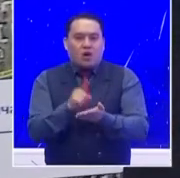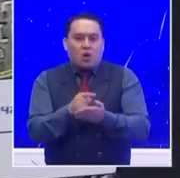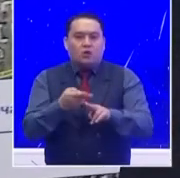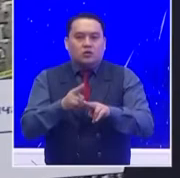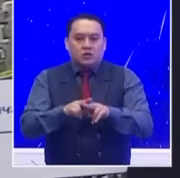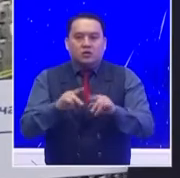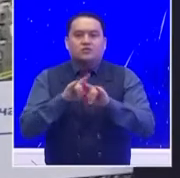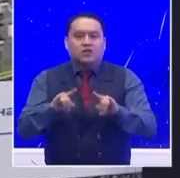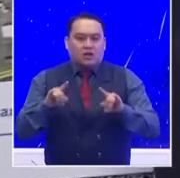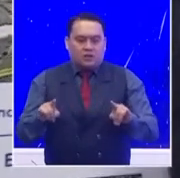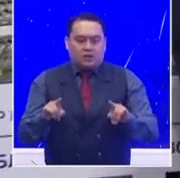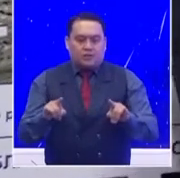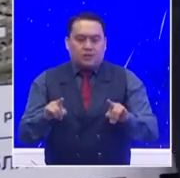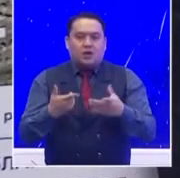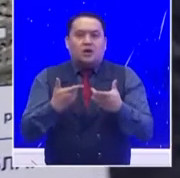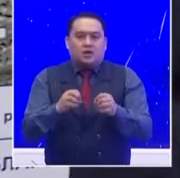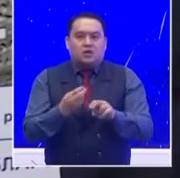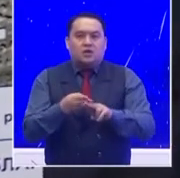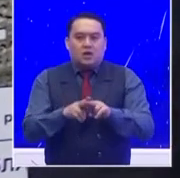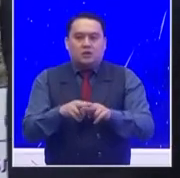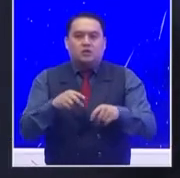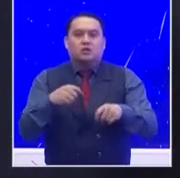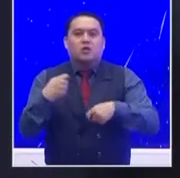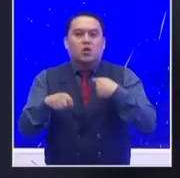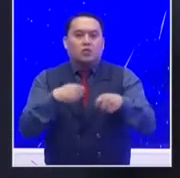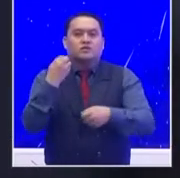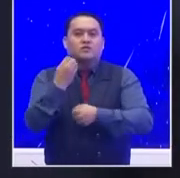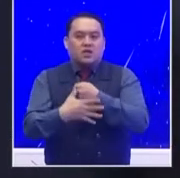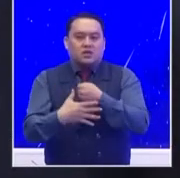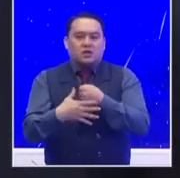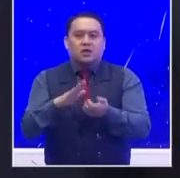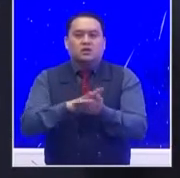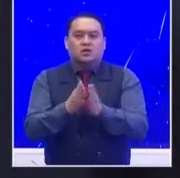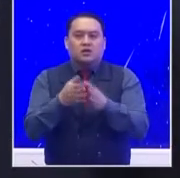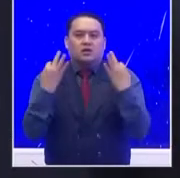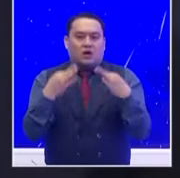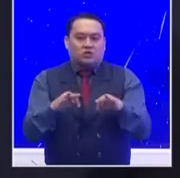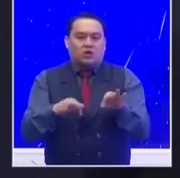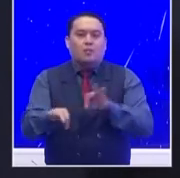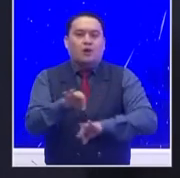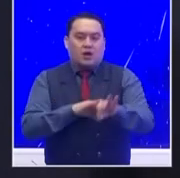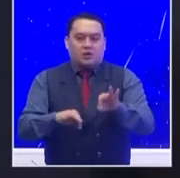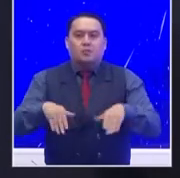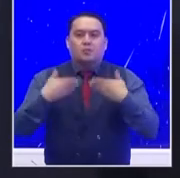как его детские сады и где вот этот торговый центр я тебе согласовал эскиз